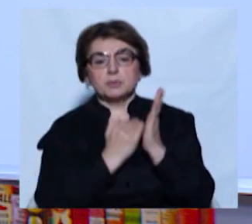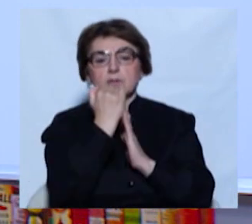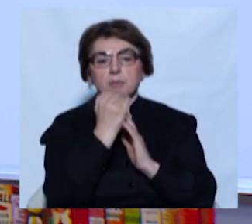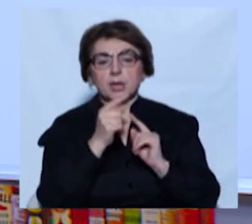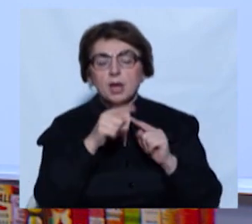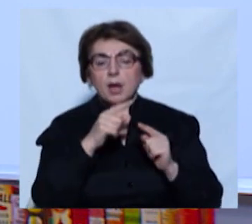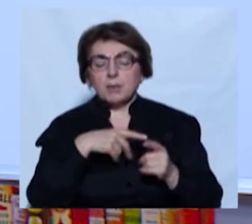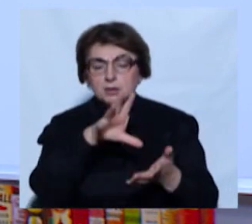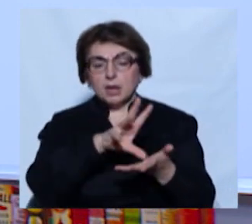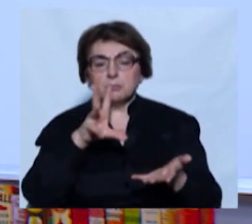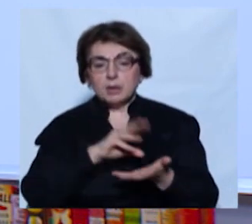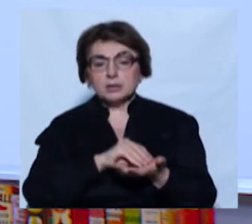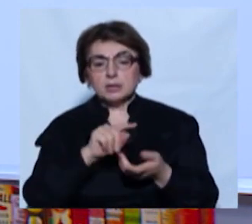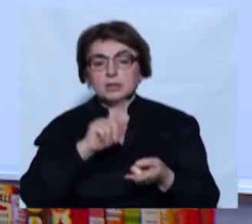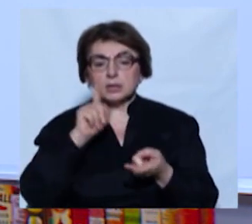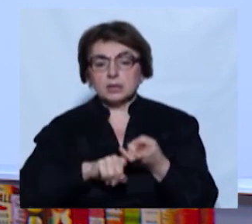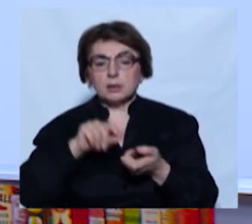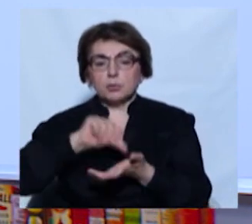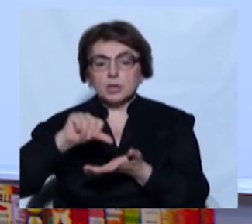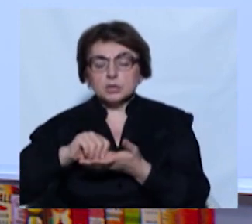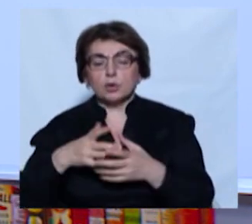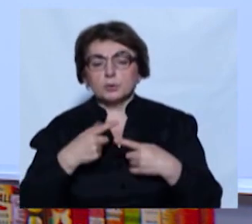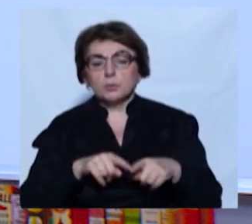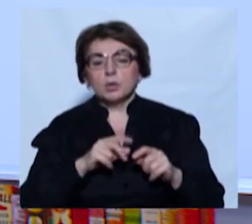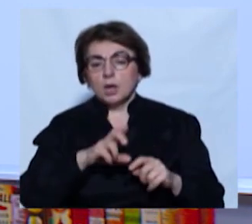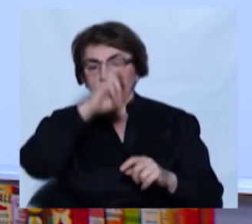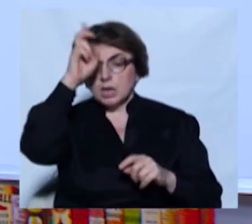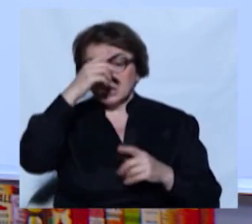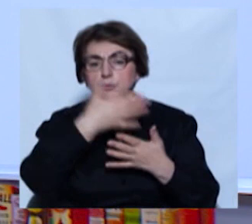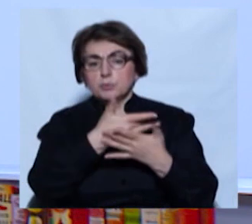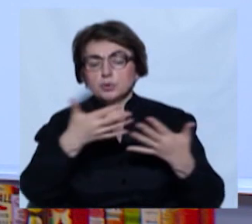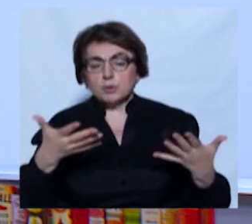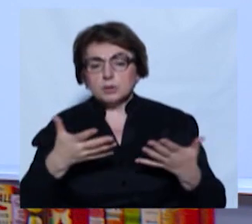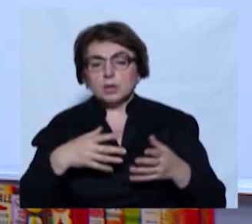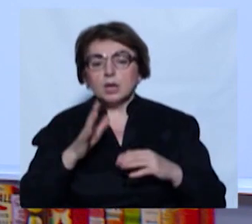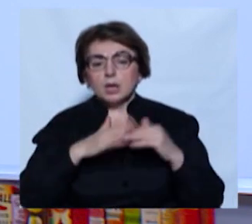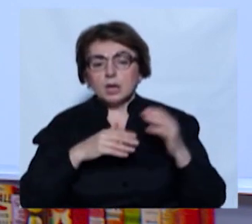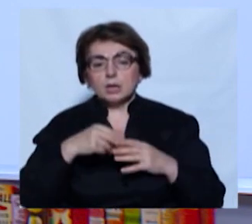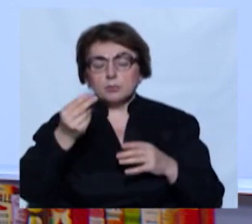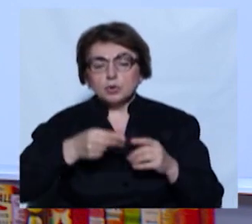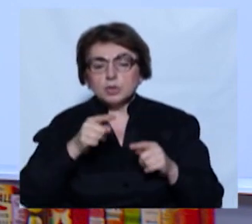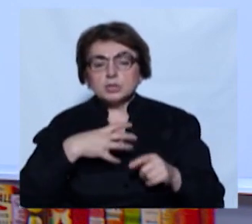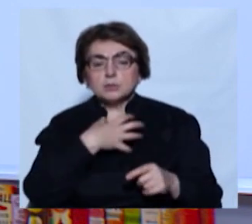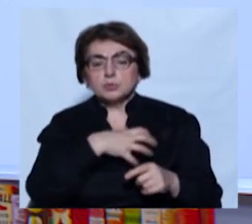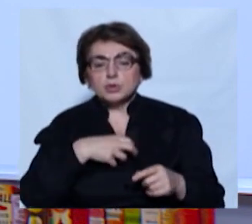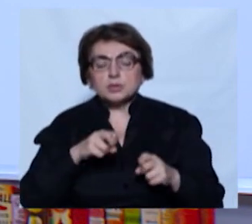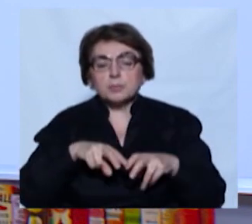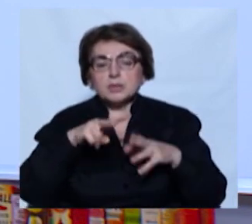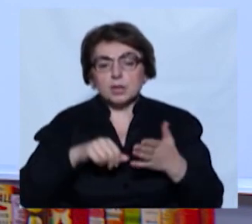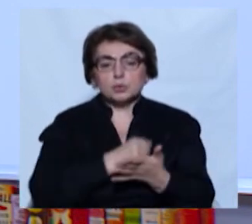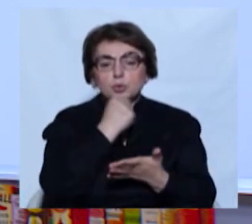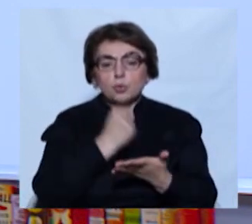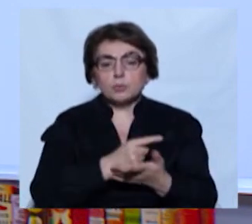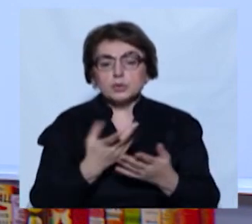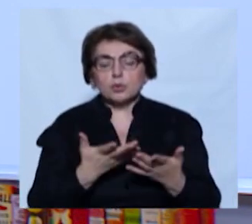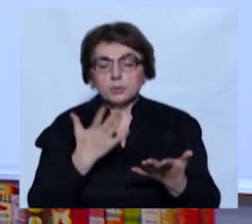მათი თანამონაწილეობით მოხდა ქვეყნების ერთობლიობით ხელი მოეწერათ ისეთ მნიშვნელოვან კონვენციას როგორც